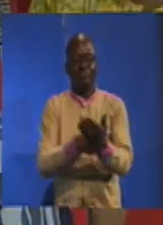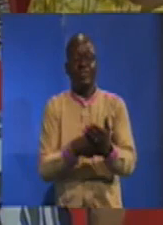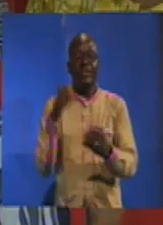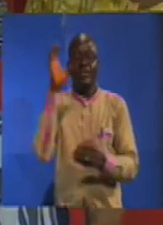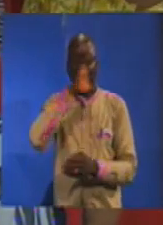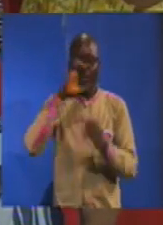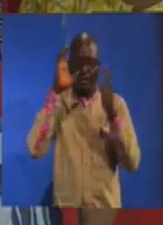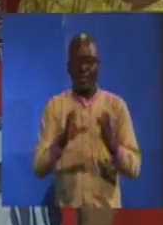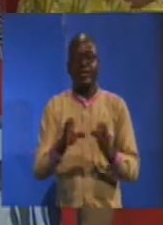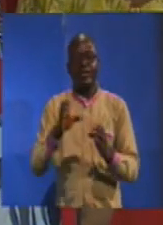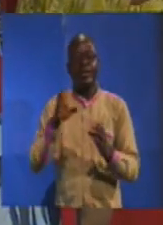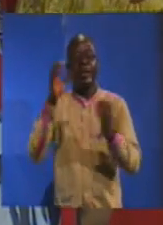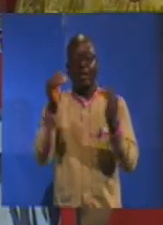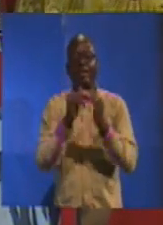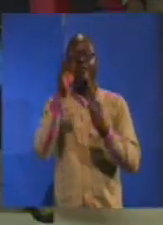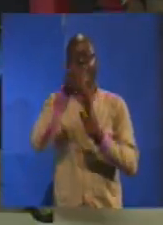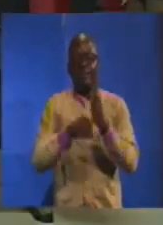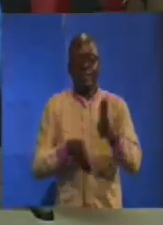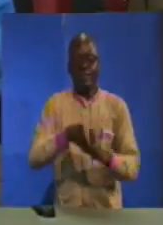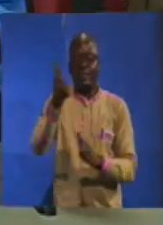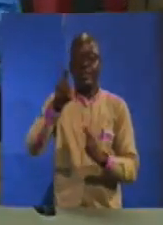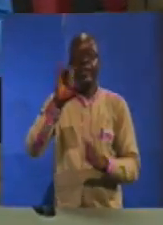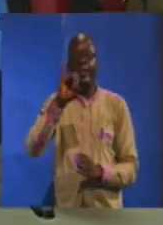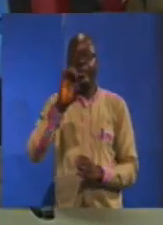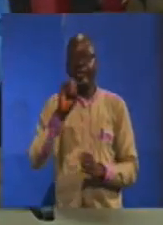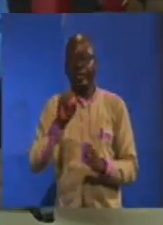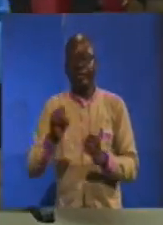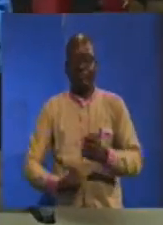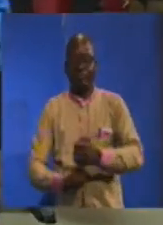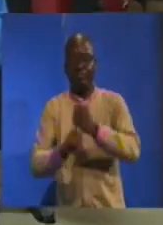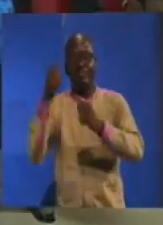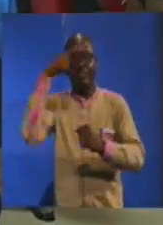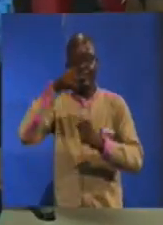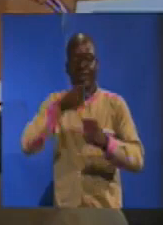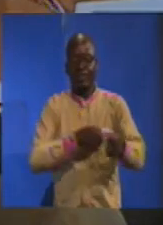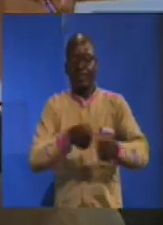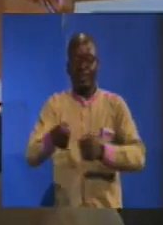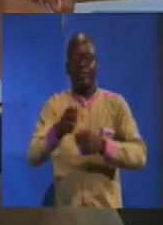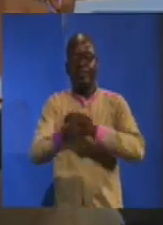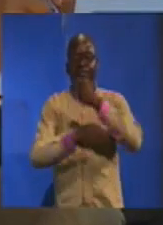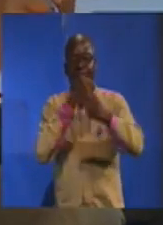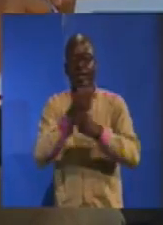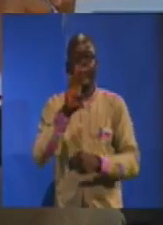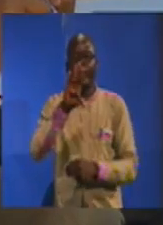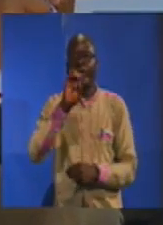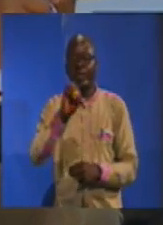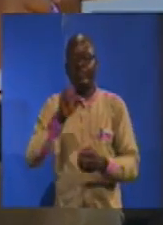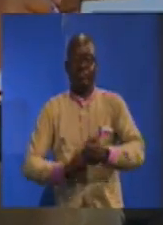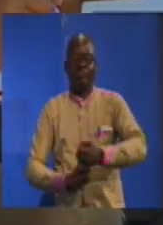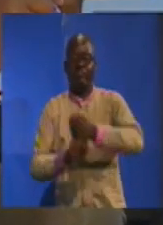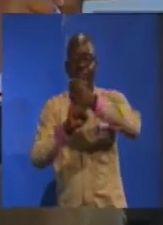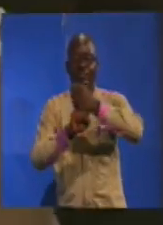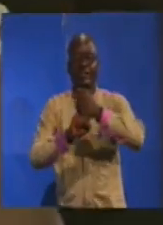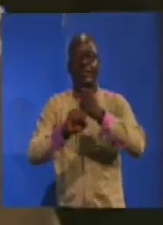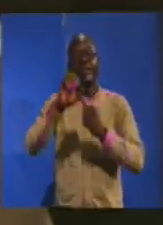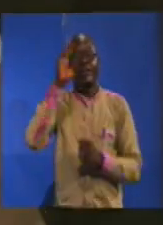chercheurs explorent également le domaine de la biosécurité sous la supervision de l'Agence nationale de biosécurité. L'ANB